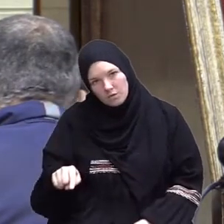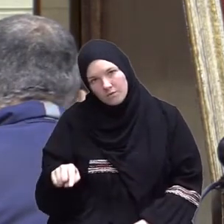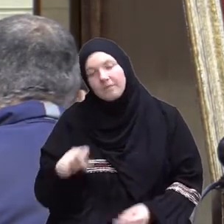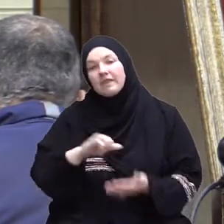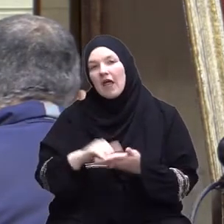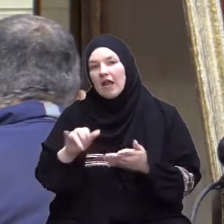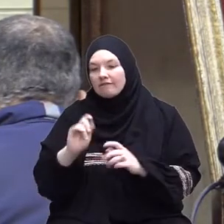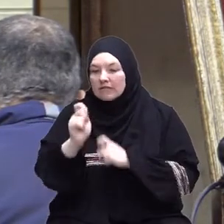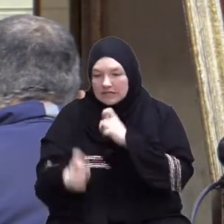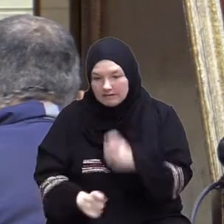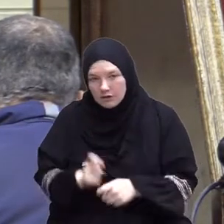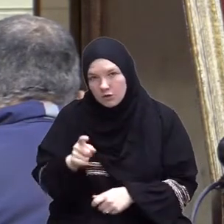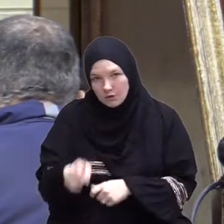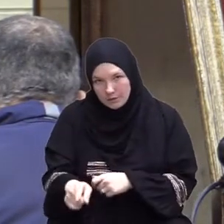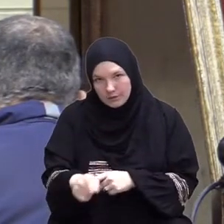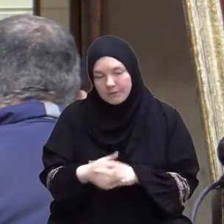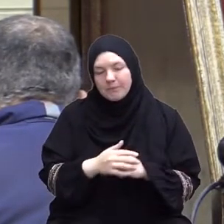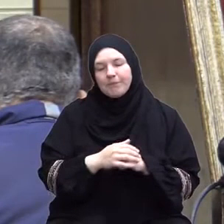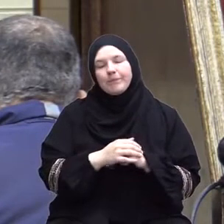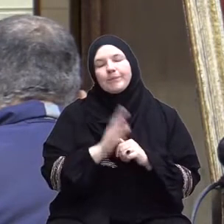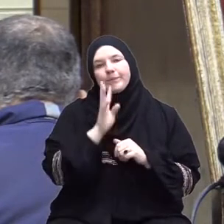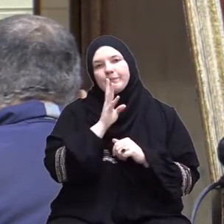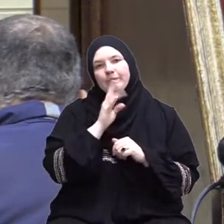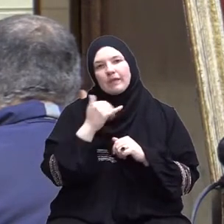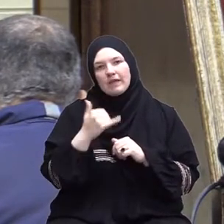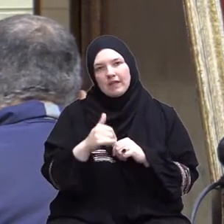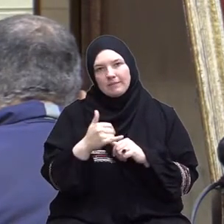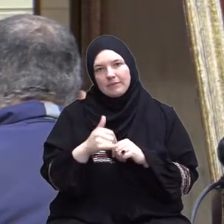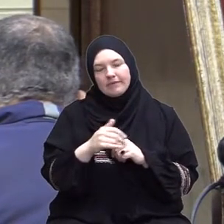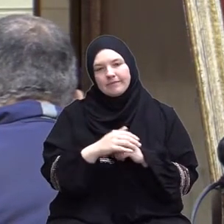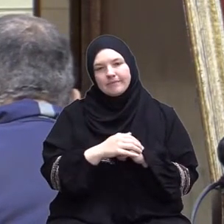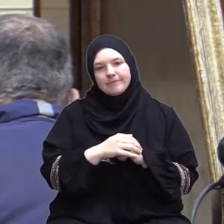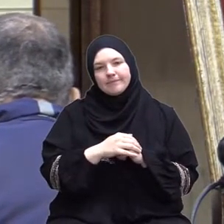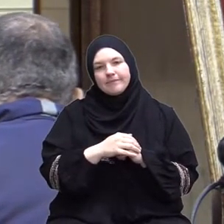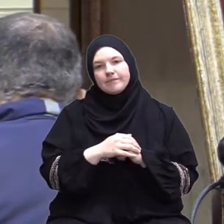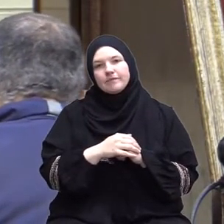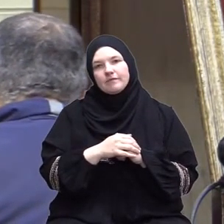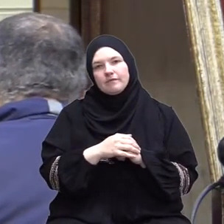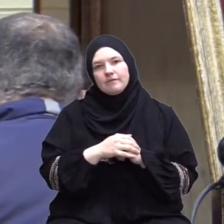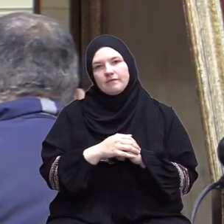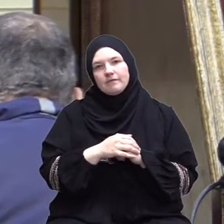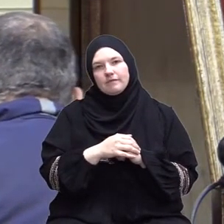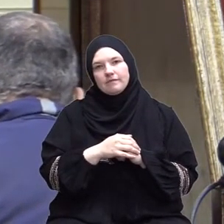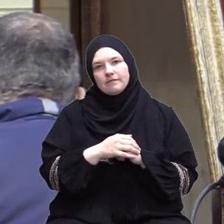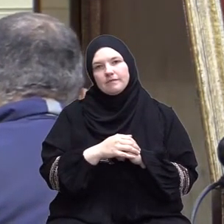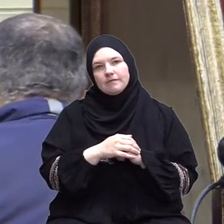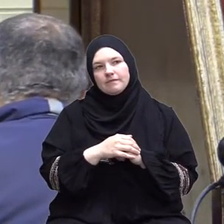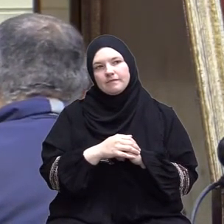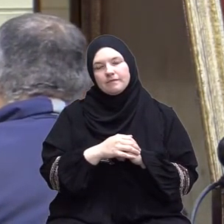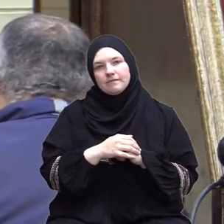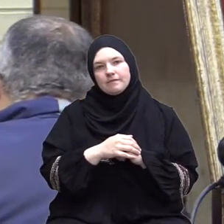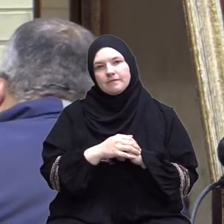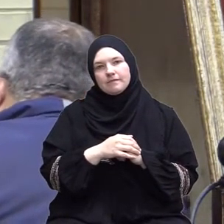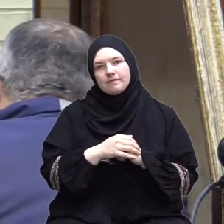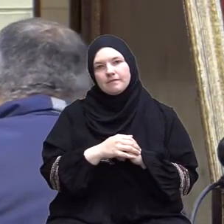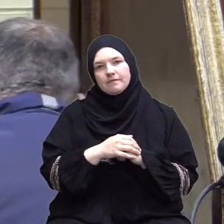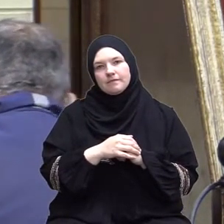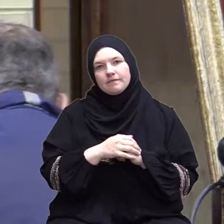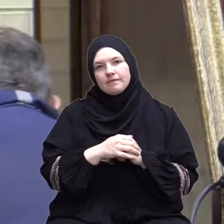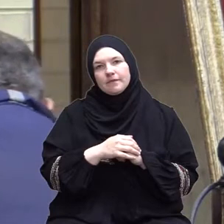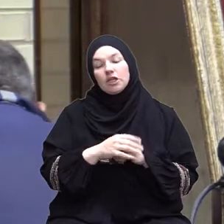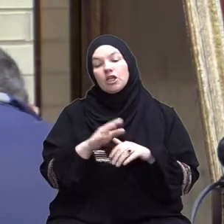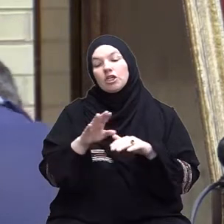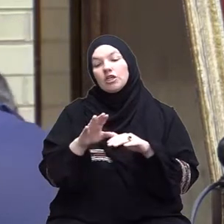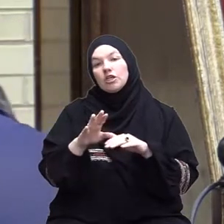bestowed upon you. اذكروا نعمتي التي أنعمت عليكم. Being